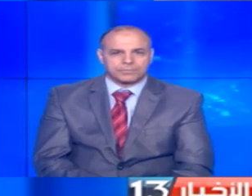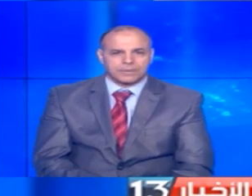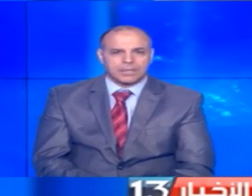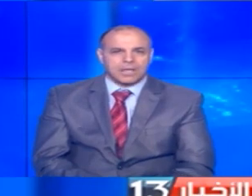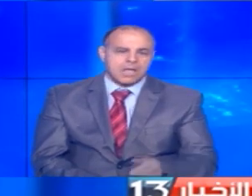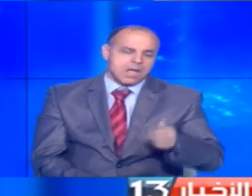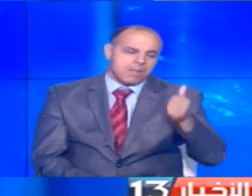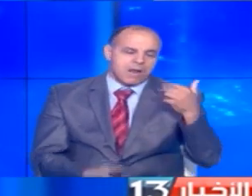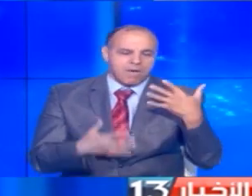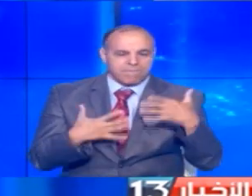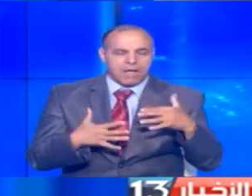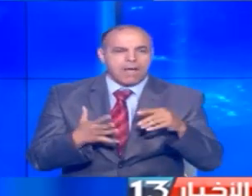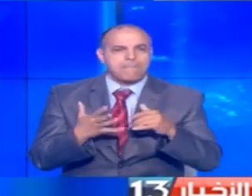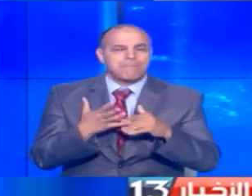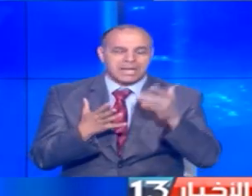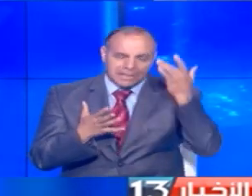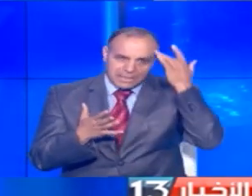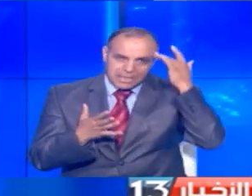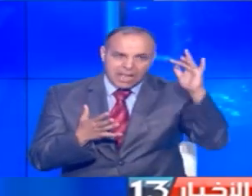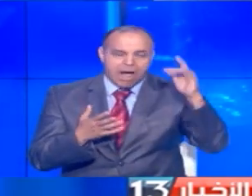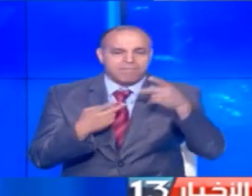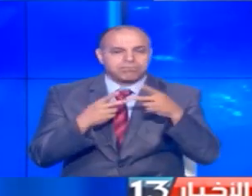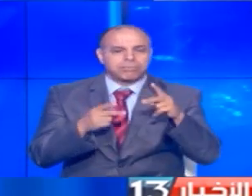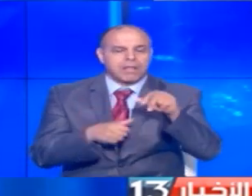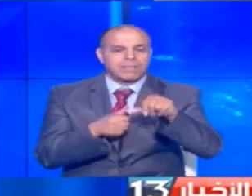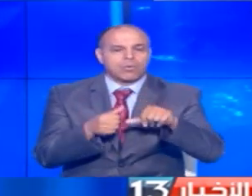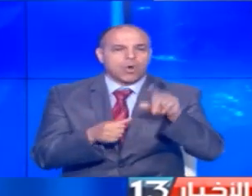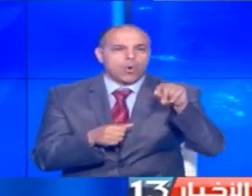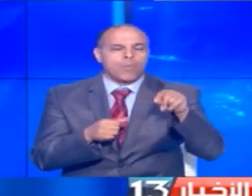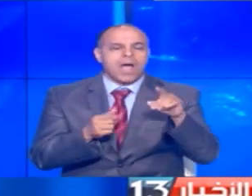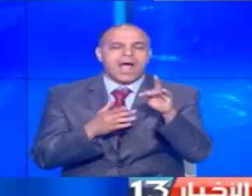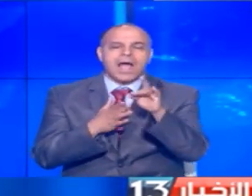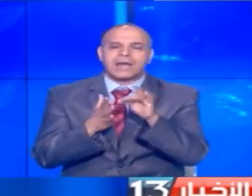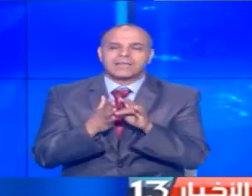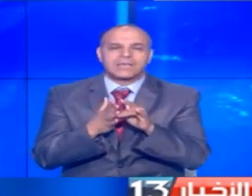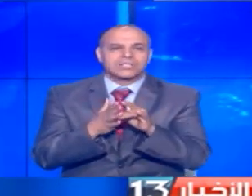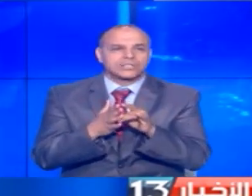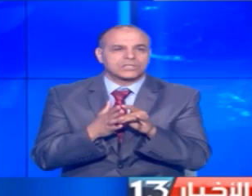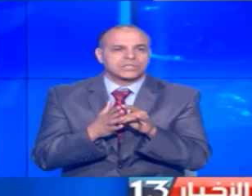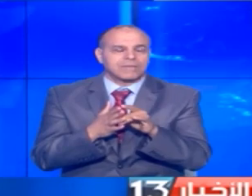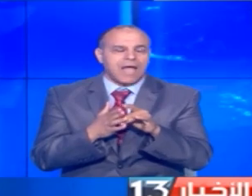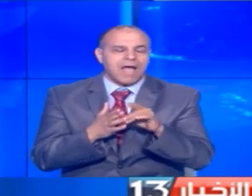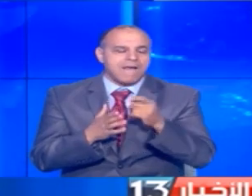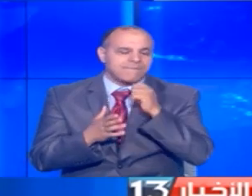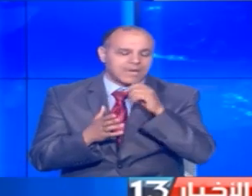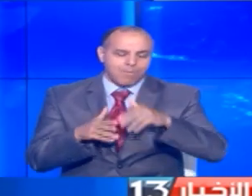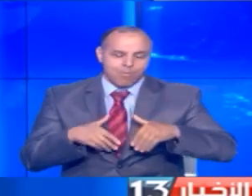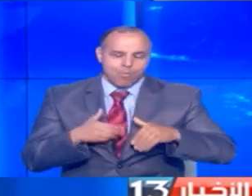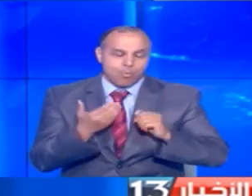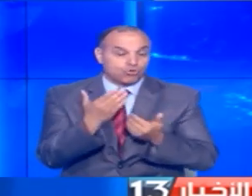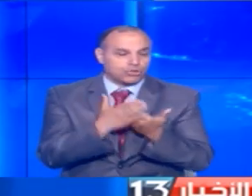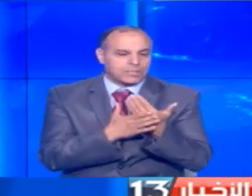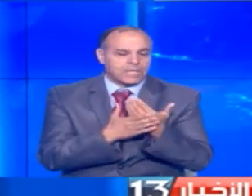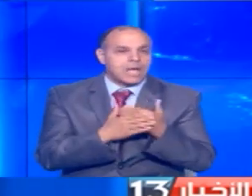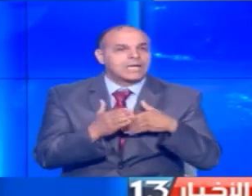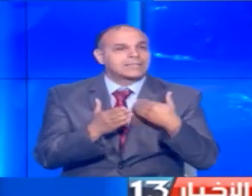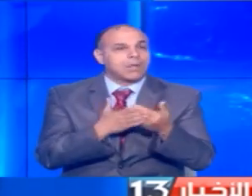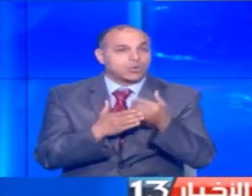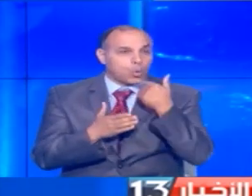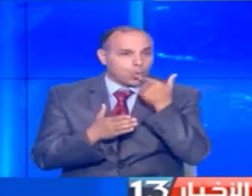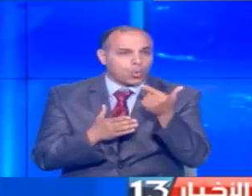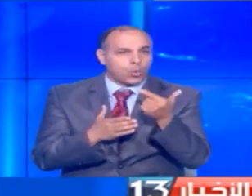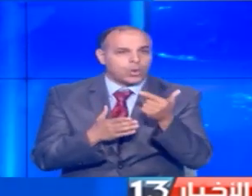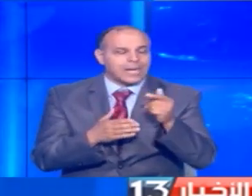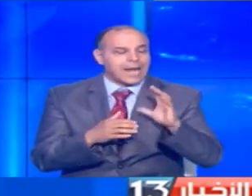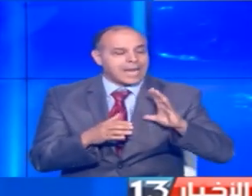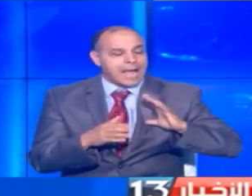تم مساء أمس بمدينة الثقافة افتتاح الدورة الأولى لأيام قرطاج للفن المعاصر، دورة تتواصل فعاليتها إلى